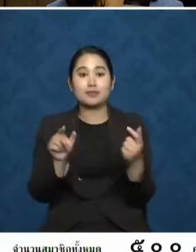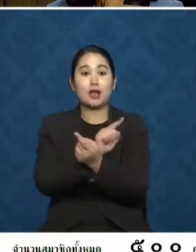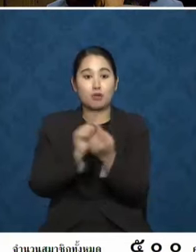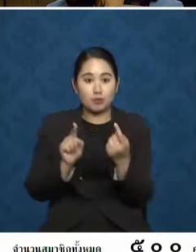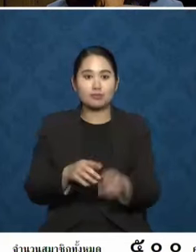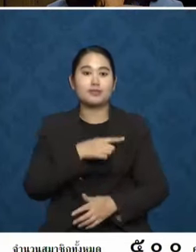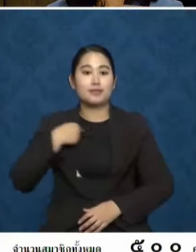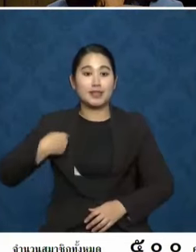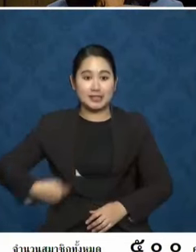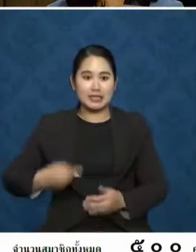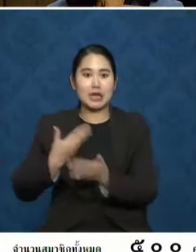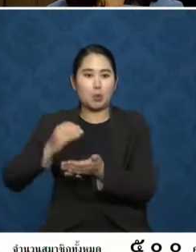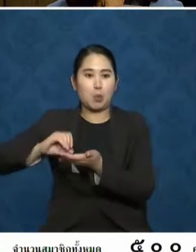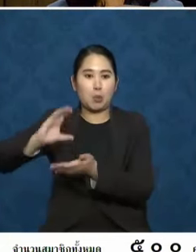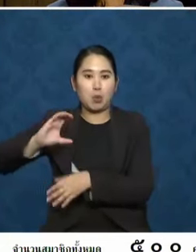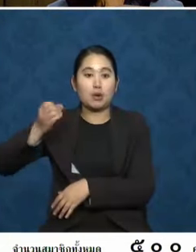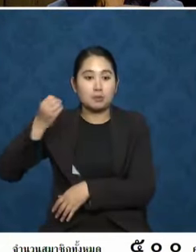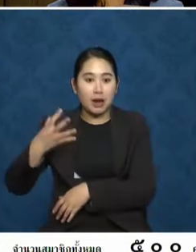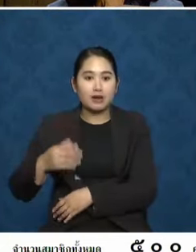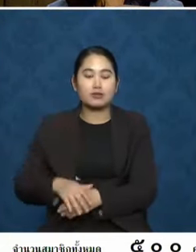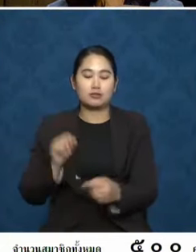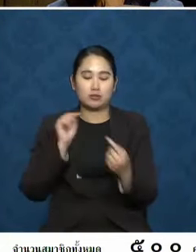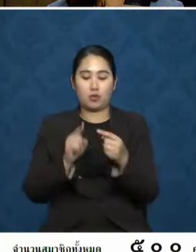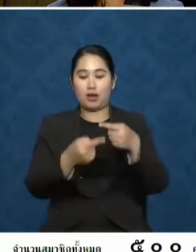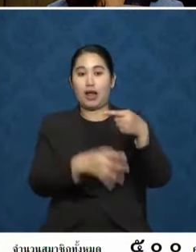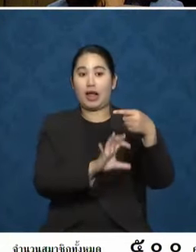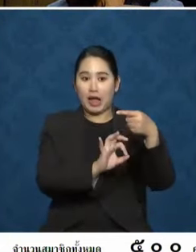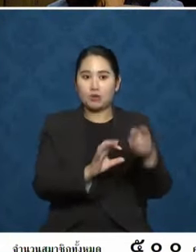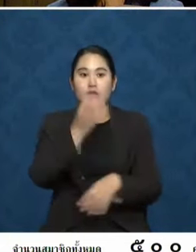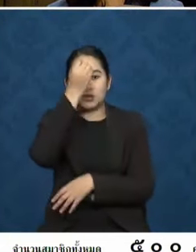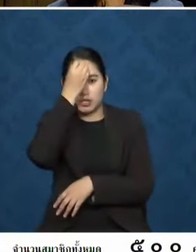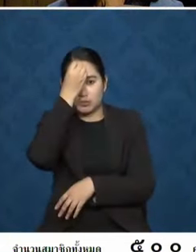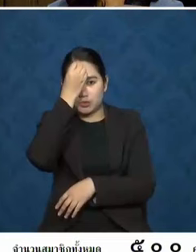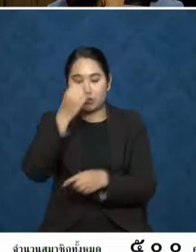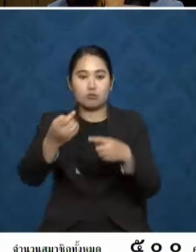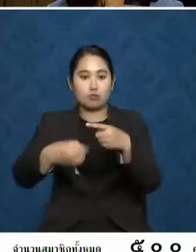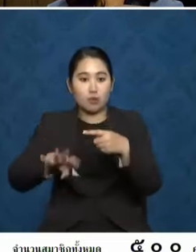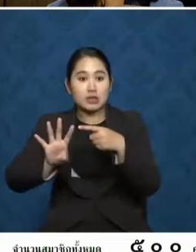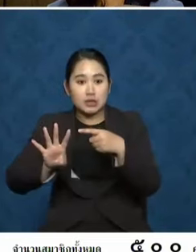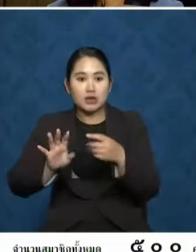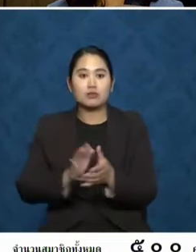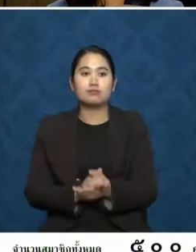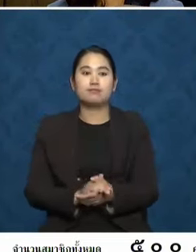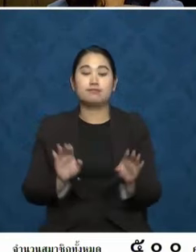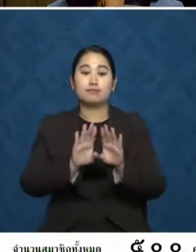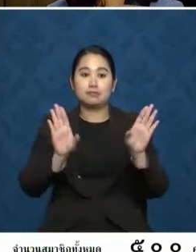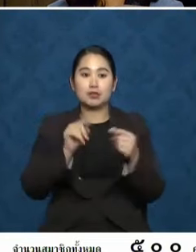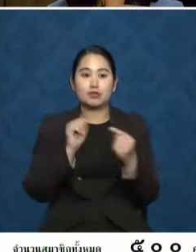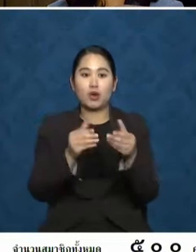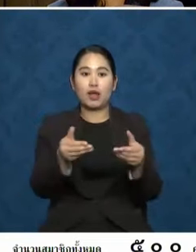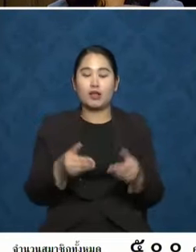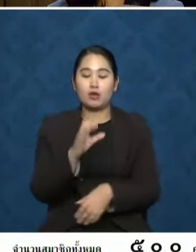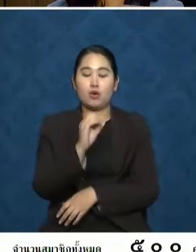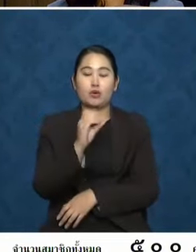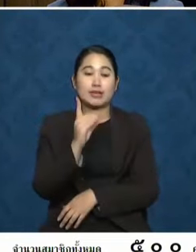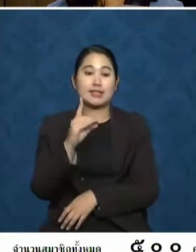จีนซึ่มงบประมาณมากกเราเยอะมุงไปที่ 9 กลมญี่ปุ่นุงไปที่ 4 กลุมอัี้คือเปิดเผยอยู่ในรายงานของ OEC